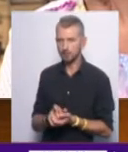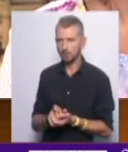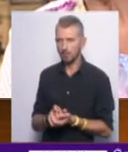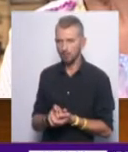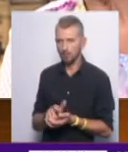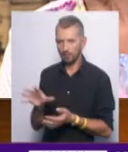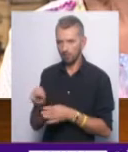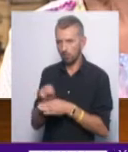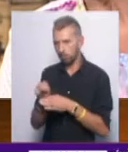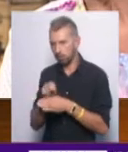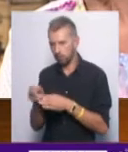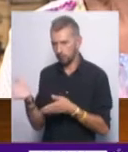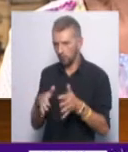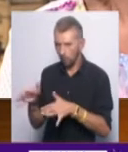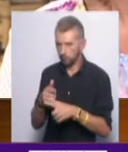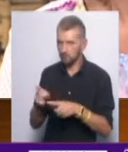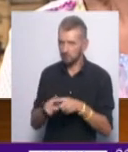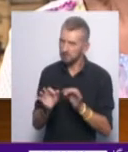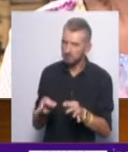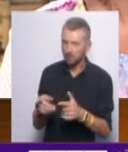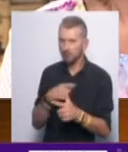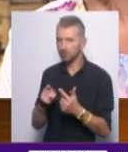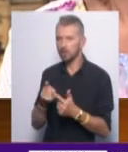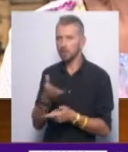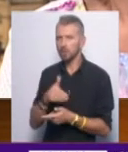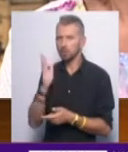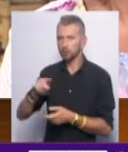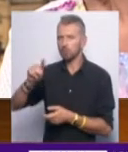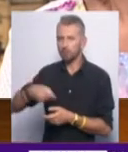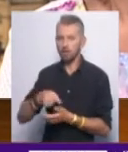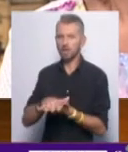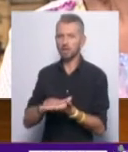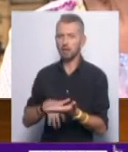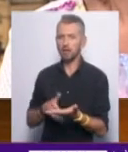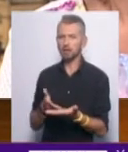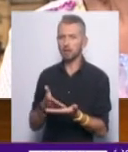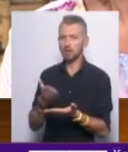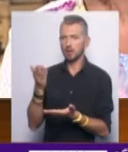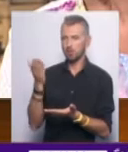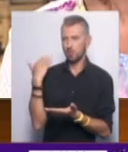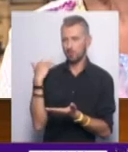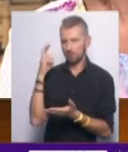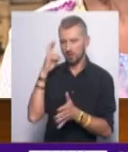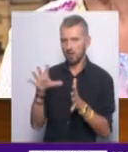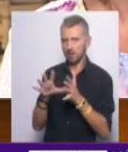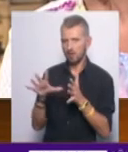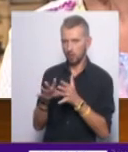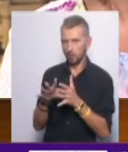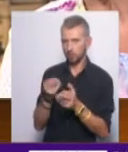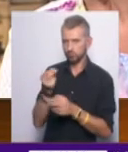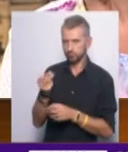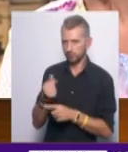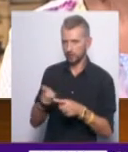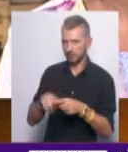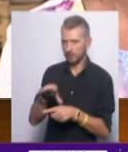всі закопувати. Розкажіть, це дійсно так? Чи все ж таки ми будемо вимагати і далі попередників розраховуватися за всі ці